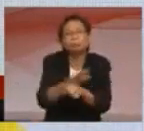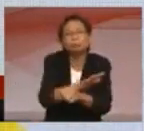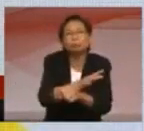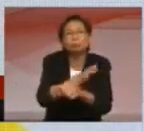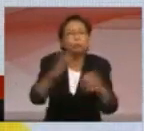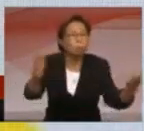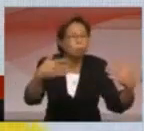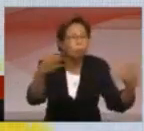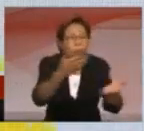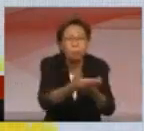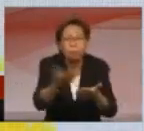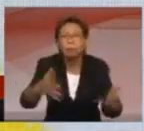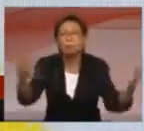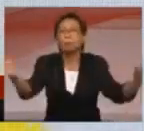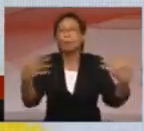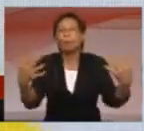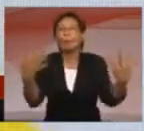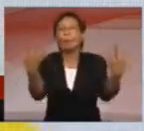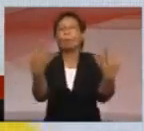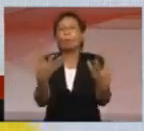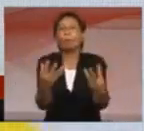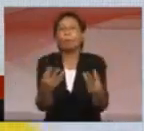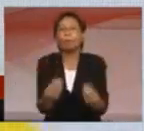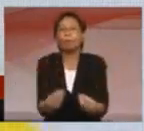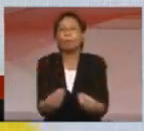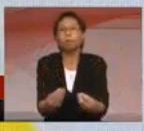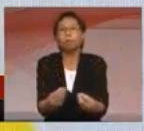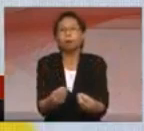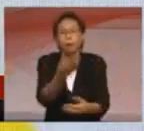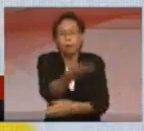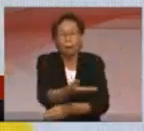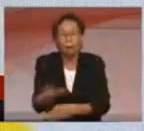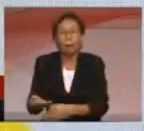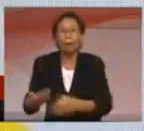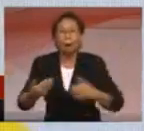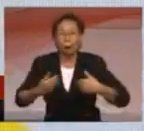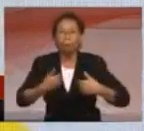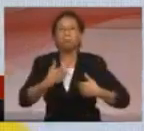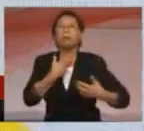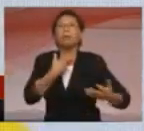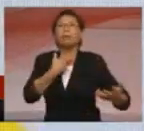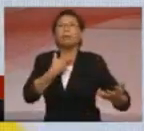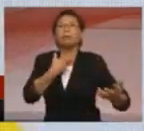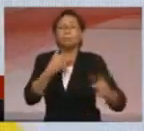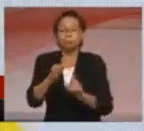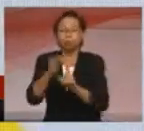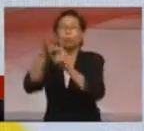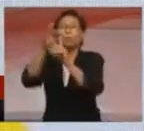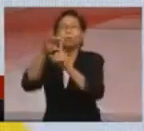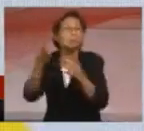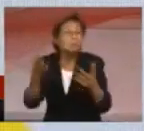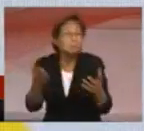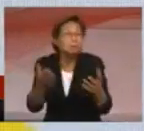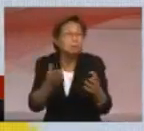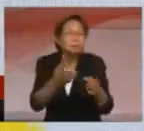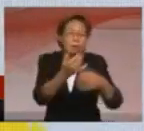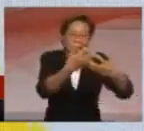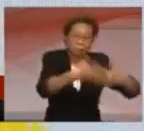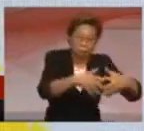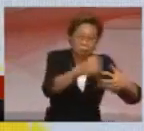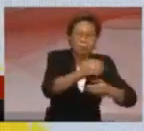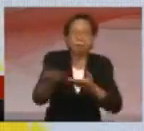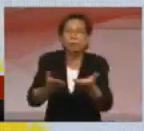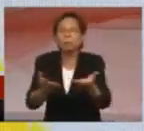pelanggan. Rantaian bekalan turut terjejas, terutamanya bagi sektor industri serta